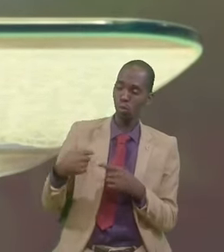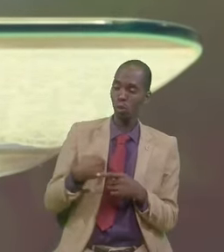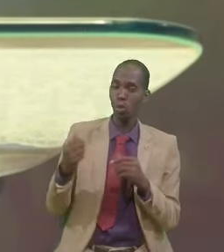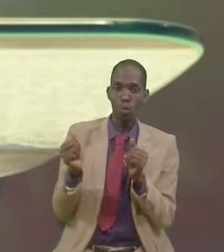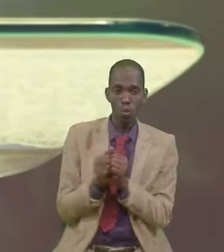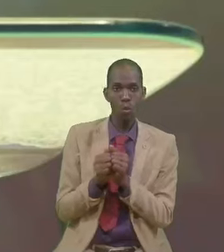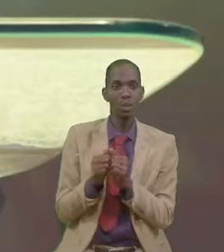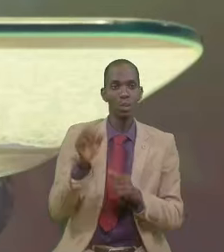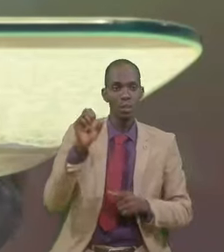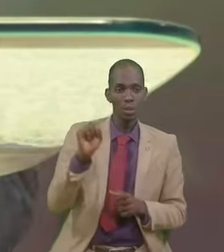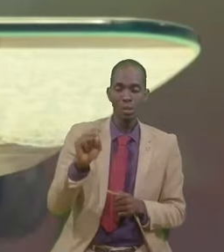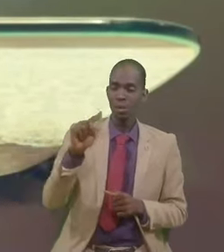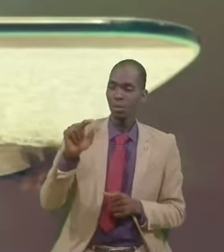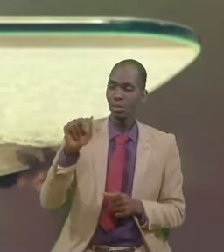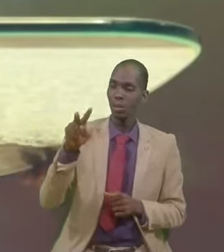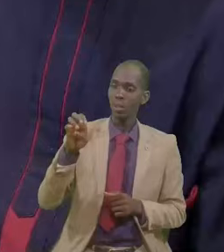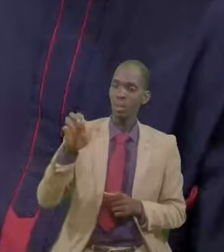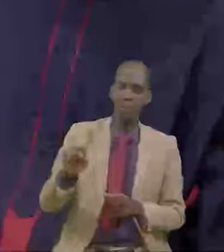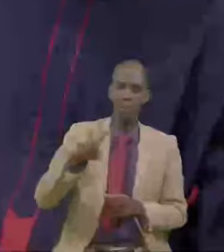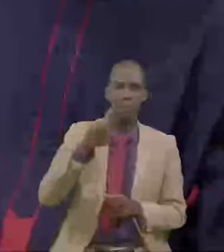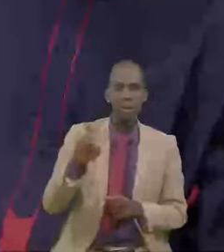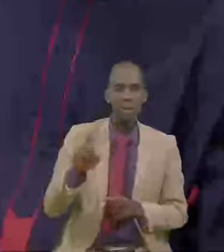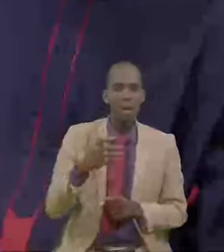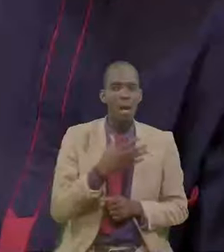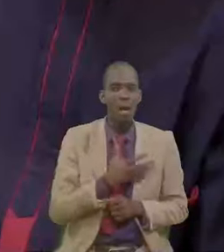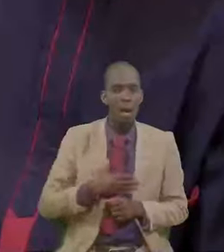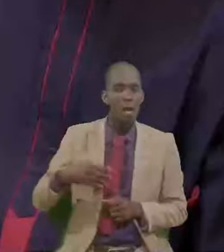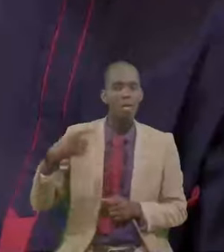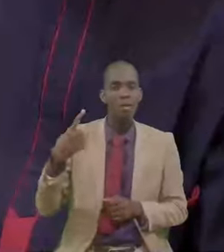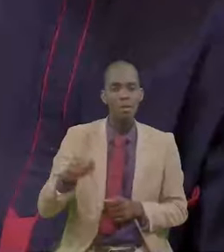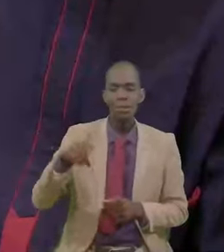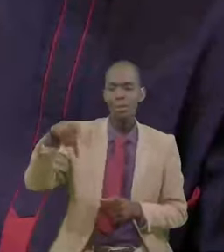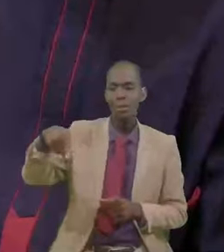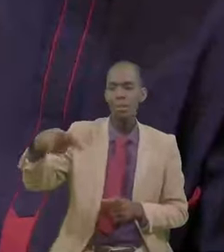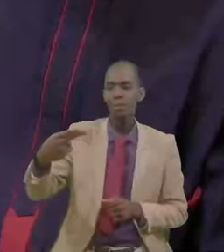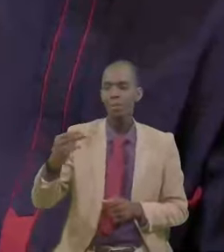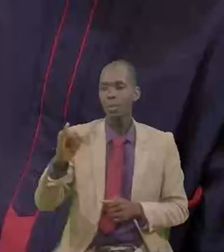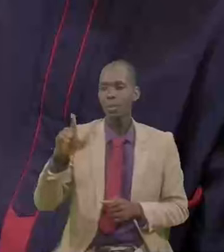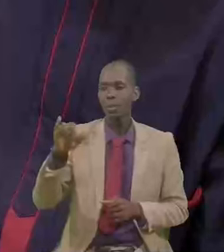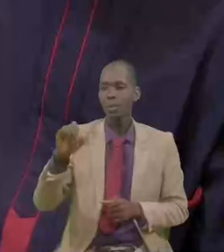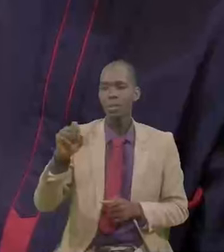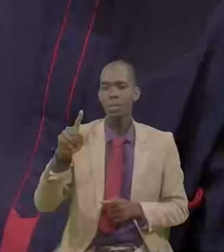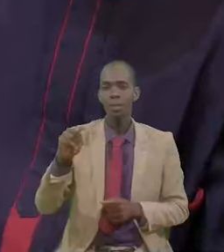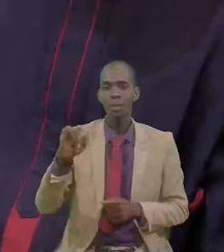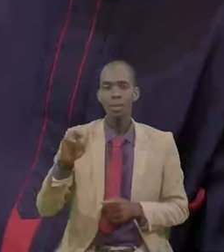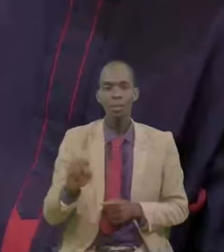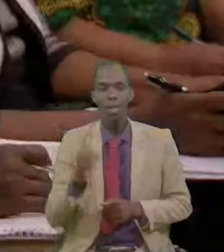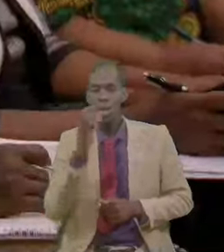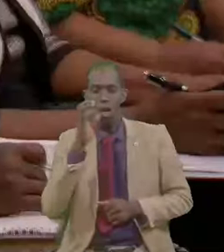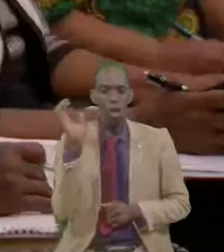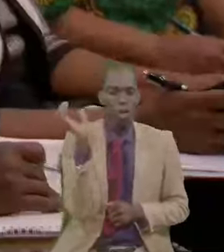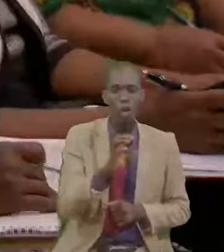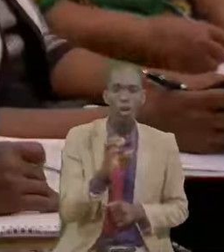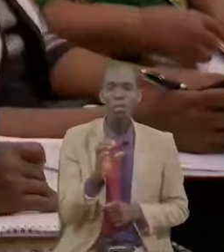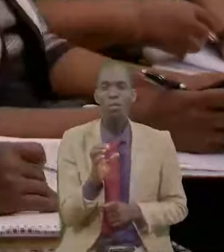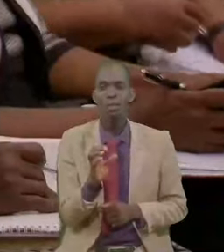suis-je un chien pour que tu viennes à moi avec des bâtons? Et après l'avoir maudit par ses dieux. Le Philistin,